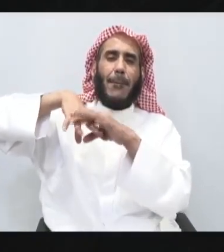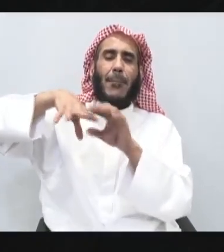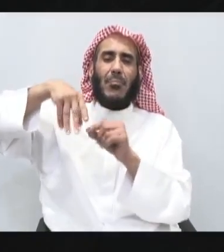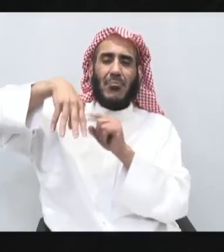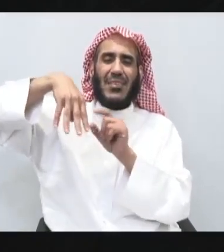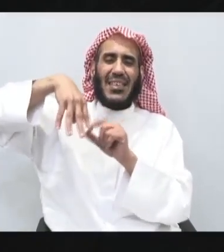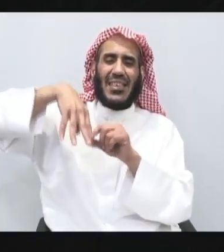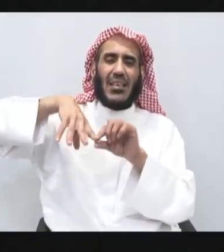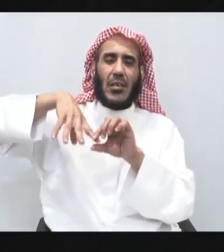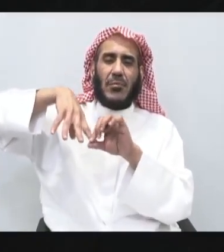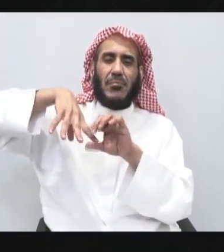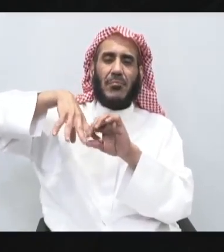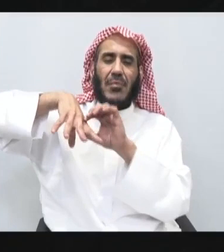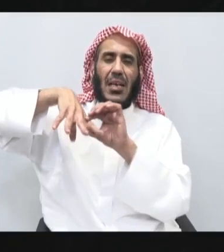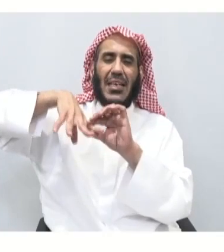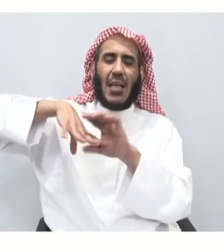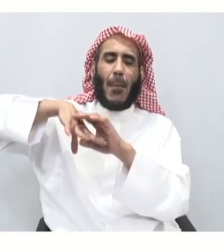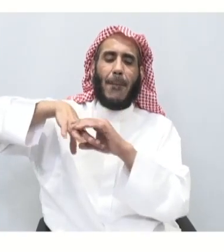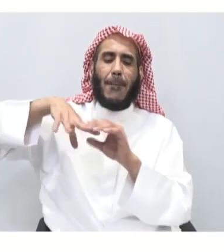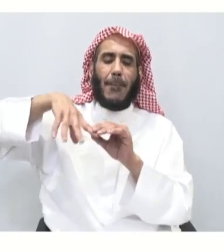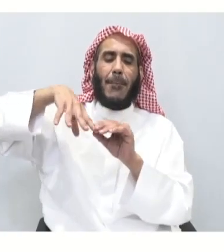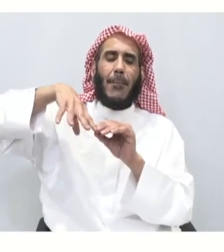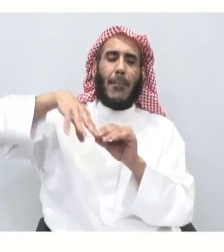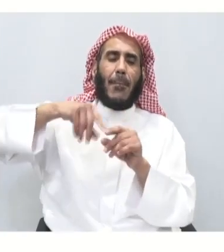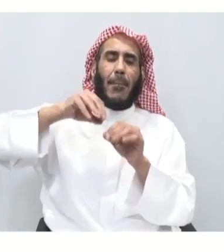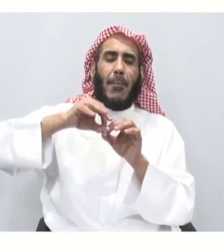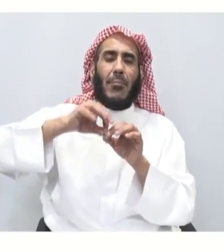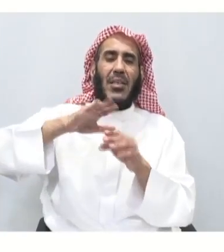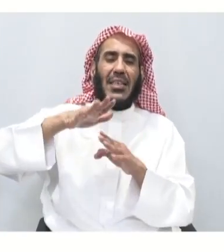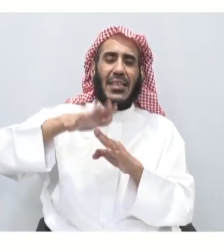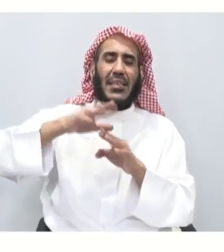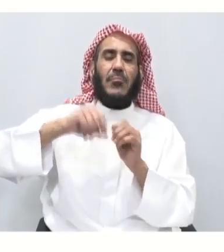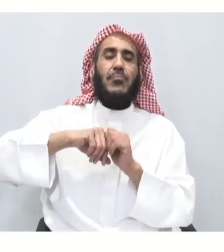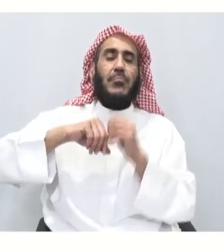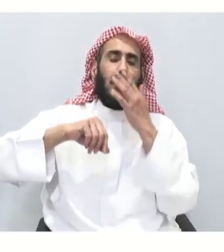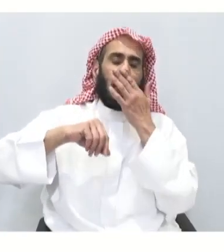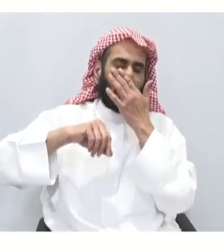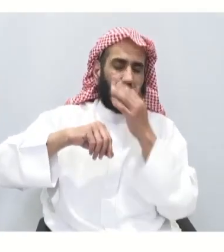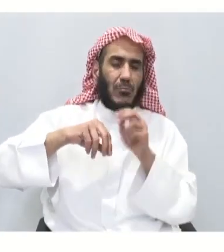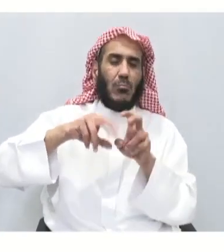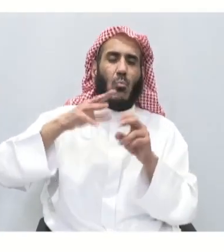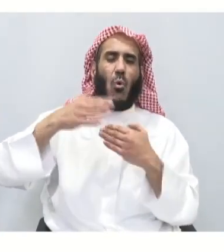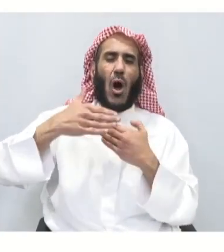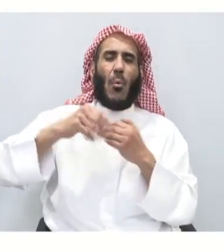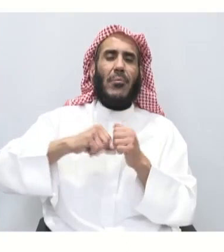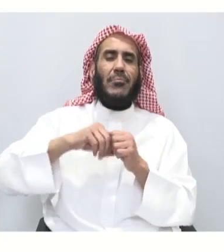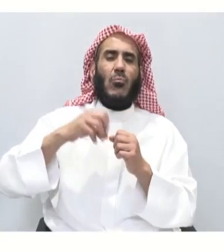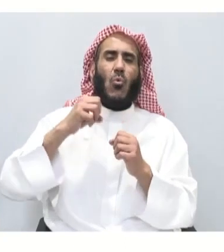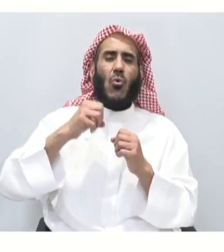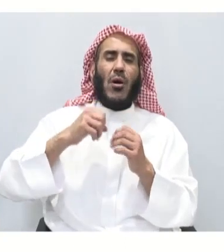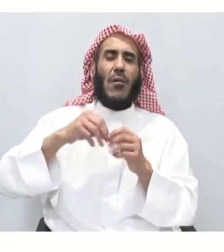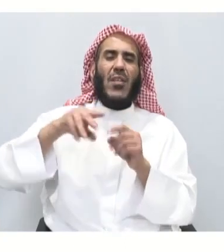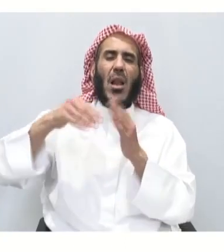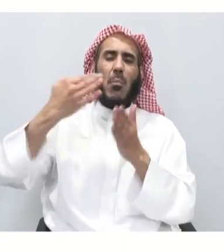قاعده اركز على الاصابع اذا هي محور الارتكاز المقاومه من في